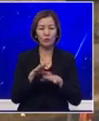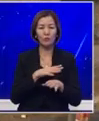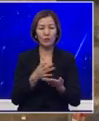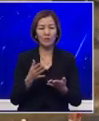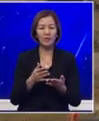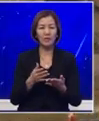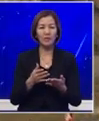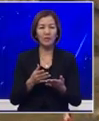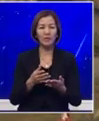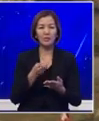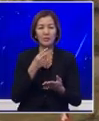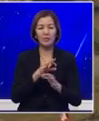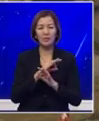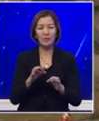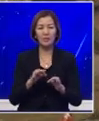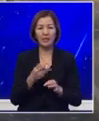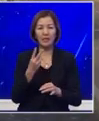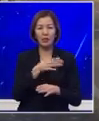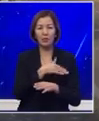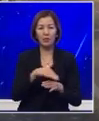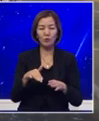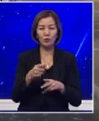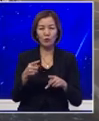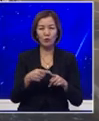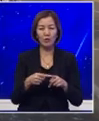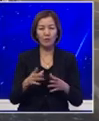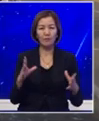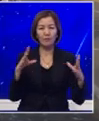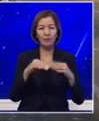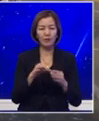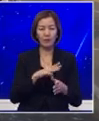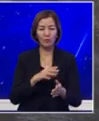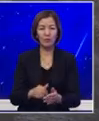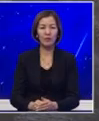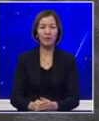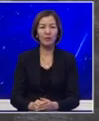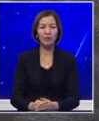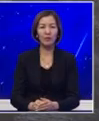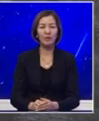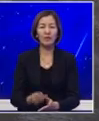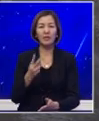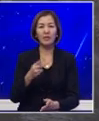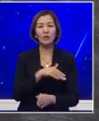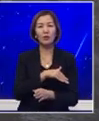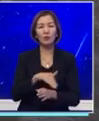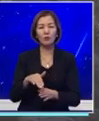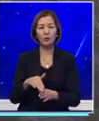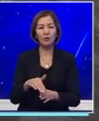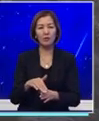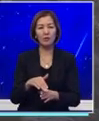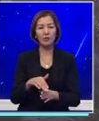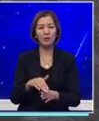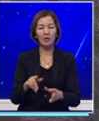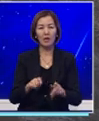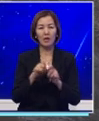Осының негізінде Жақсыгелдин көшесі мен Жалайри даңғылы қосылып отыр дейді сала мамандары. Жақсыгелдин көшесі Жалайри көшесіне қарай ашылып